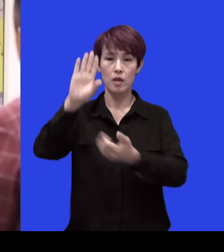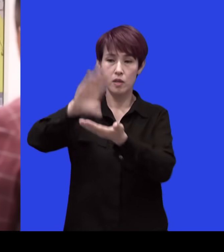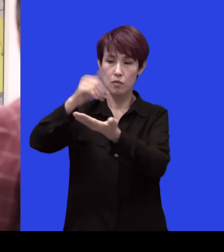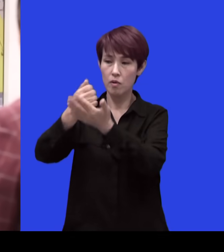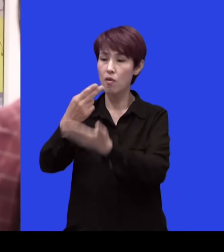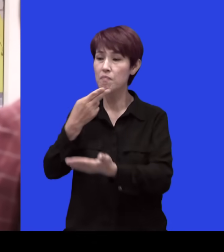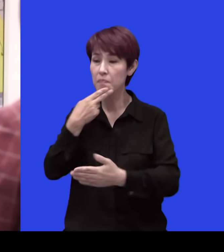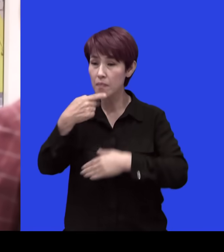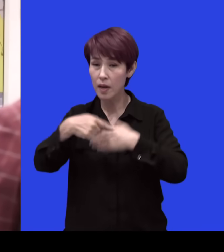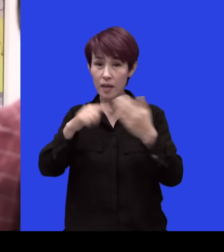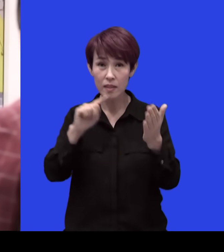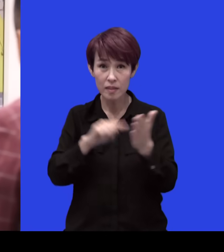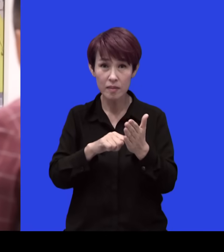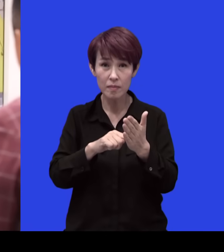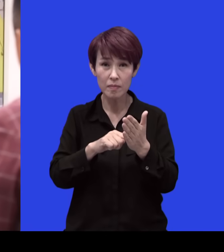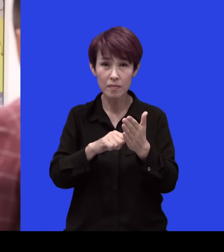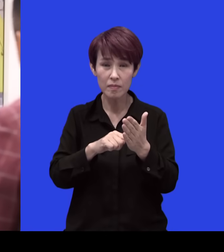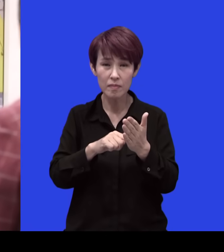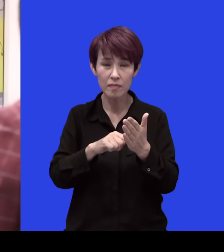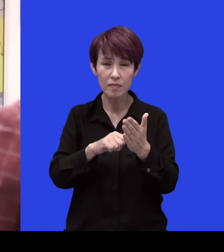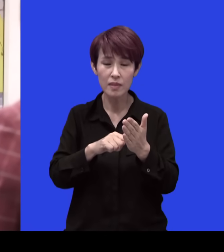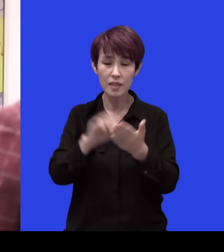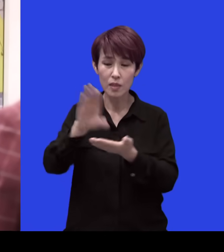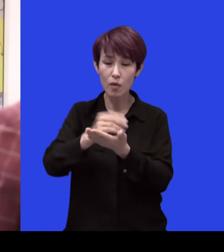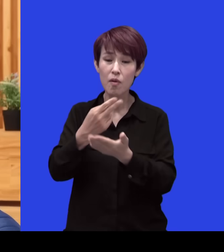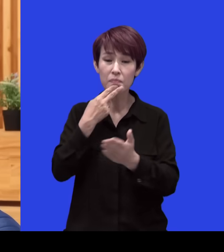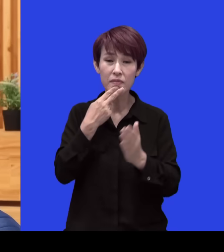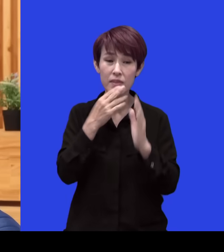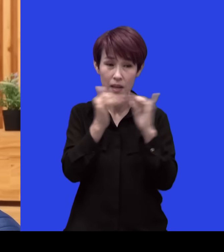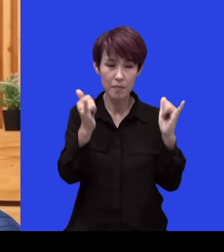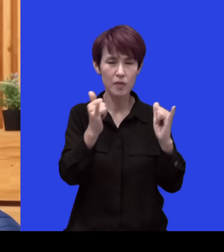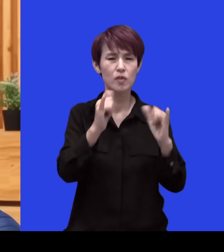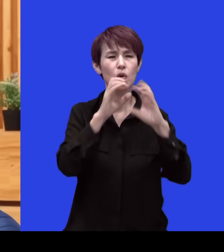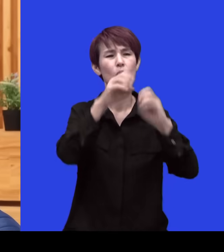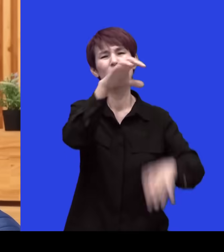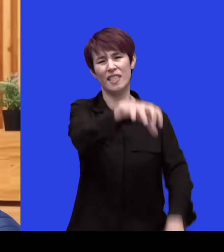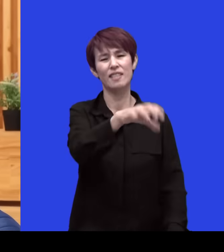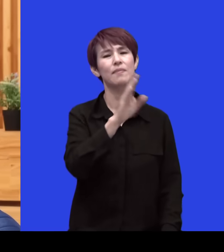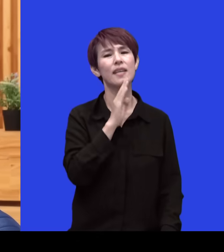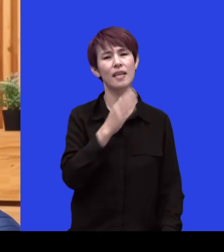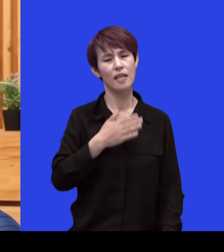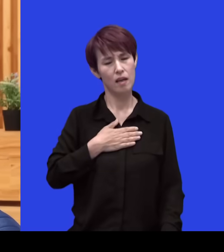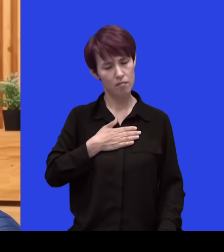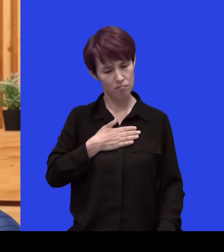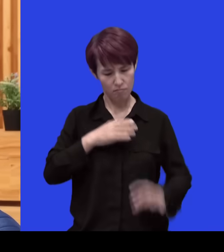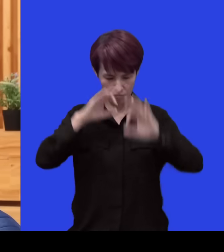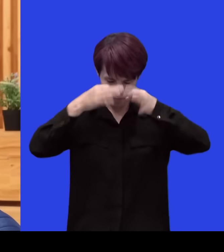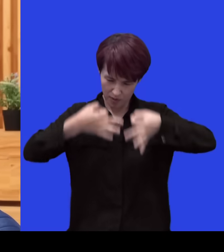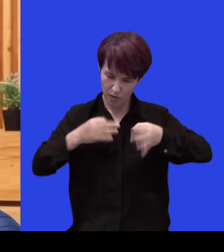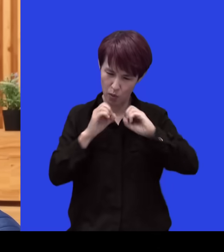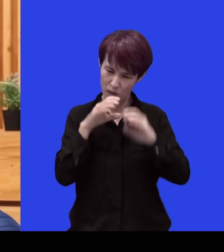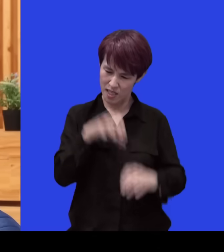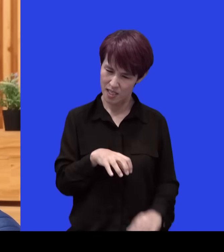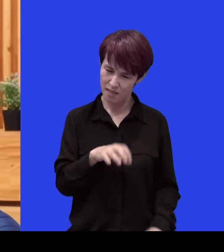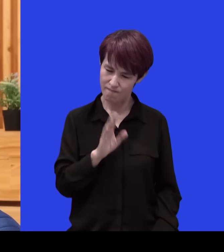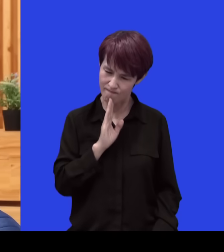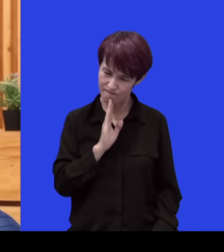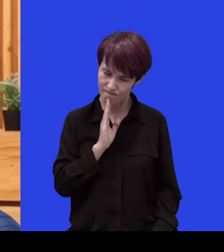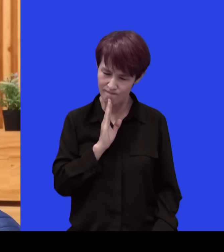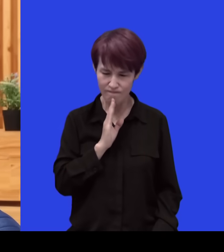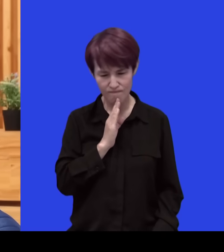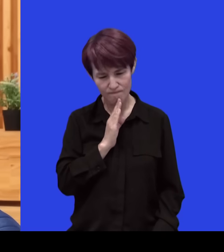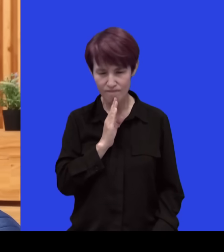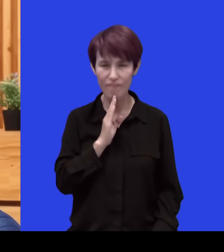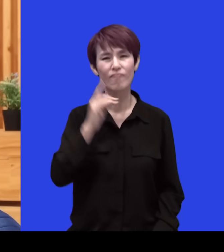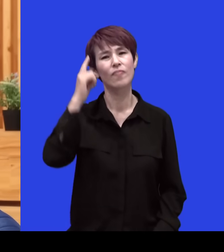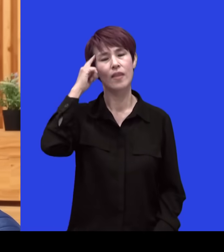없는 마음이 없는 사람은 선교지라고 하셨잖아요. 예. 나는 선교지로 살고 있는 것은 아닌가 하는 생각이 들어서